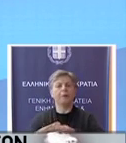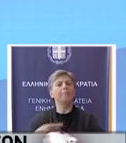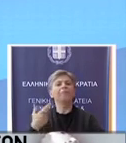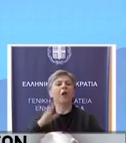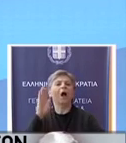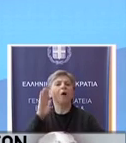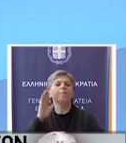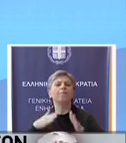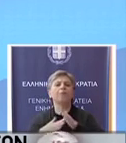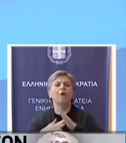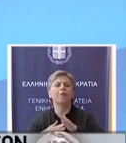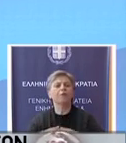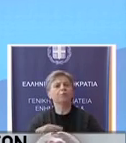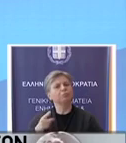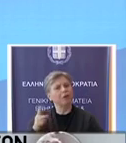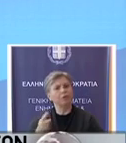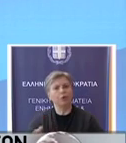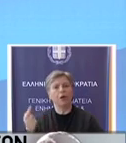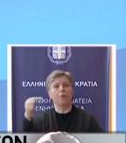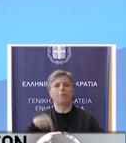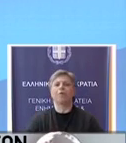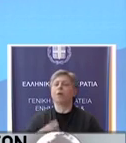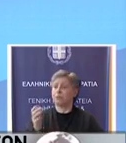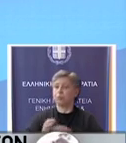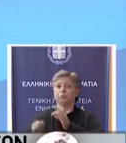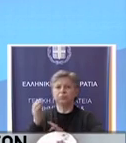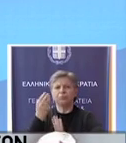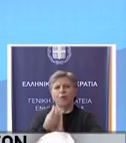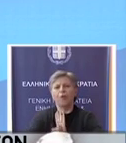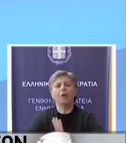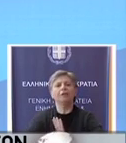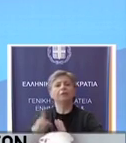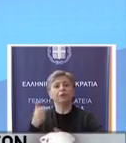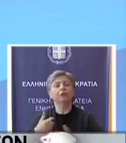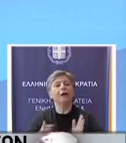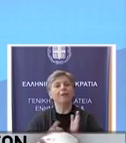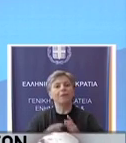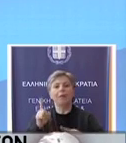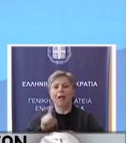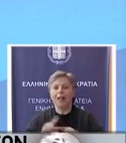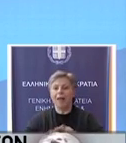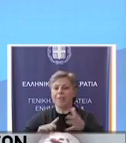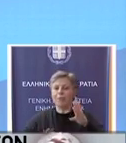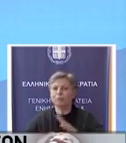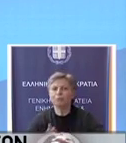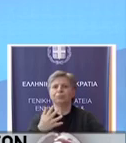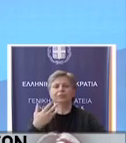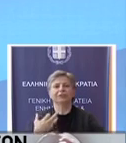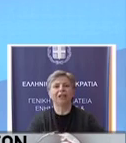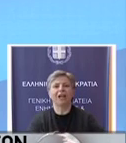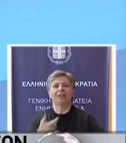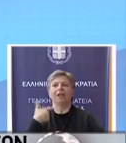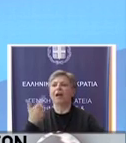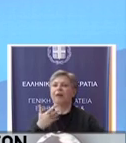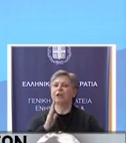Αμερικανός Πρόεδρος, έχοντας εκφράσει επανειλημμένα την ανάγκη για το ξεπέρασμα της λιτότητας και την αναπτυξιακή στροφή στην παγκόσμια οικονομία,